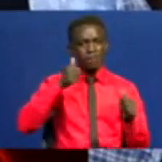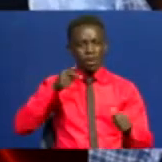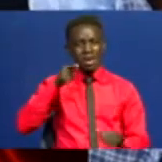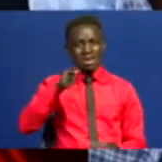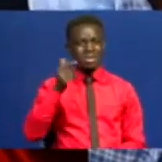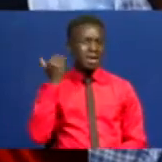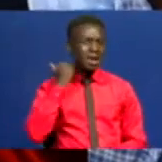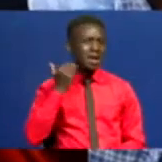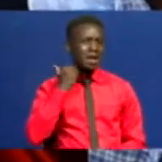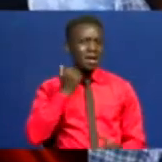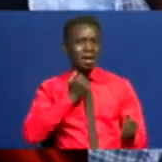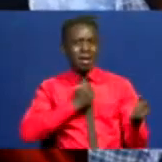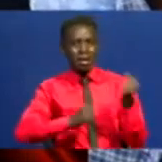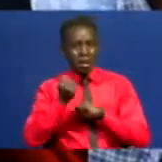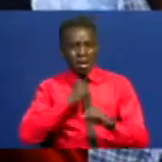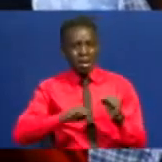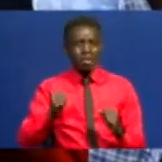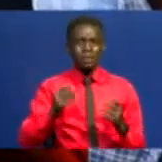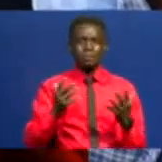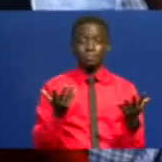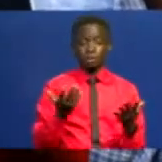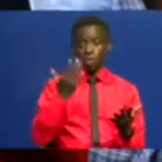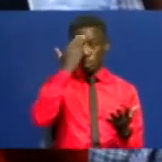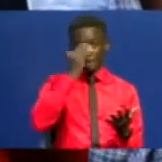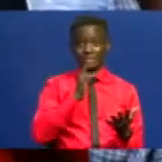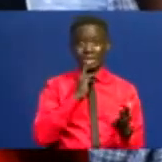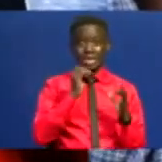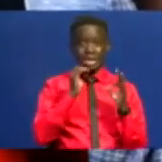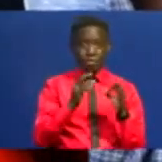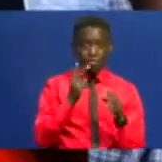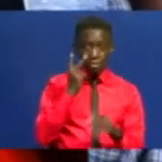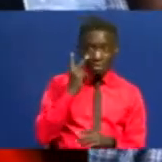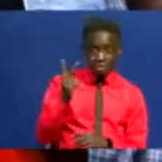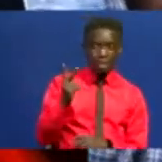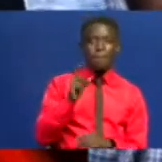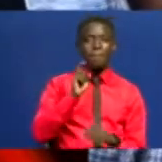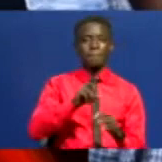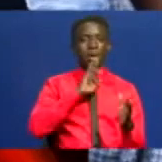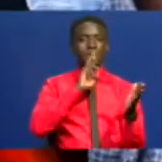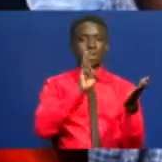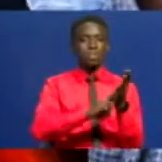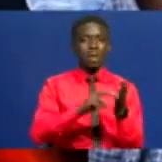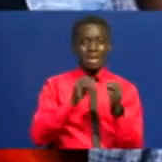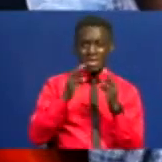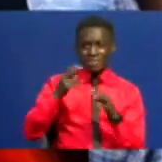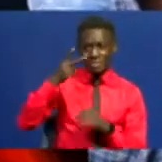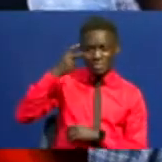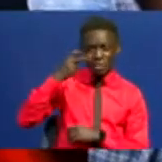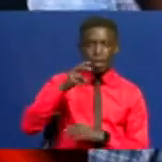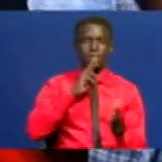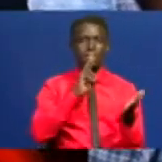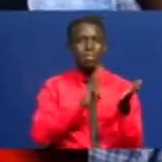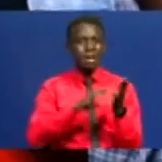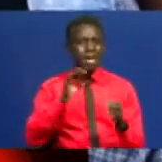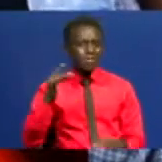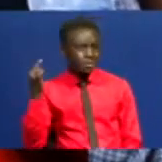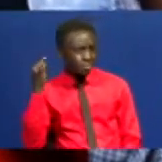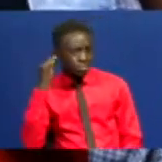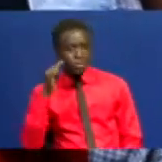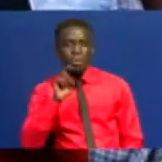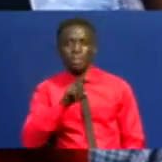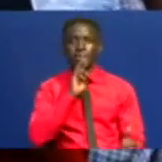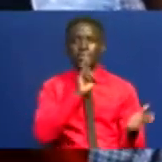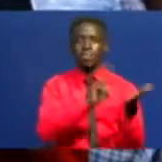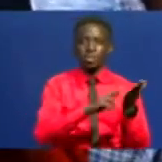ugaidi. Manake tumeambia tukiona turipoti, tukisikia turipoti, tukishuku turipoti, na tulikuwa tujua,